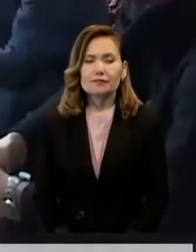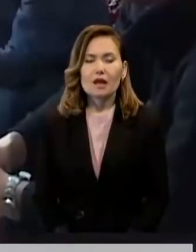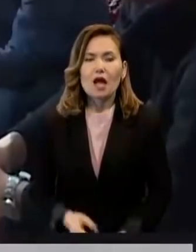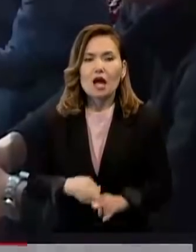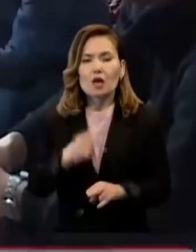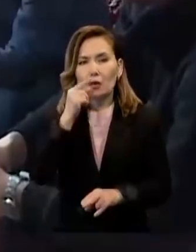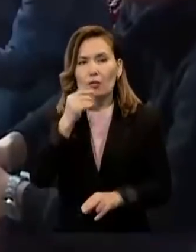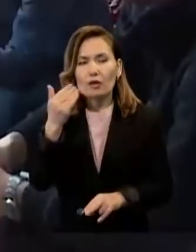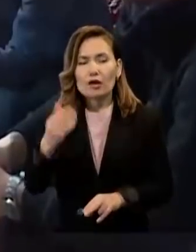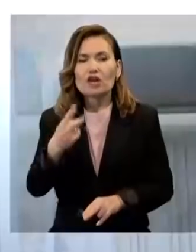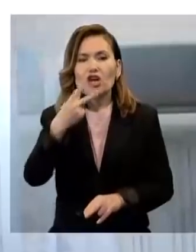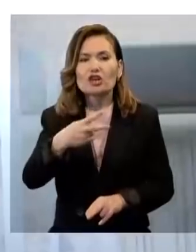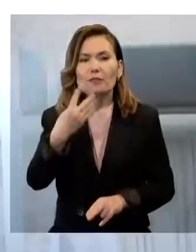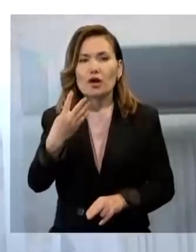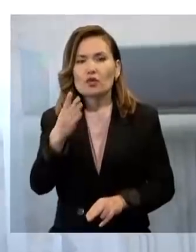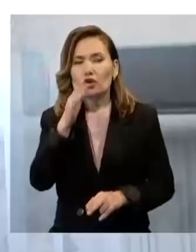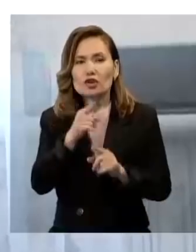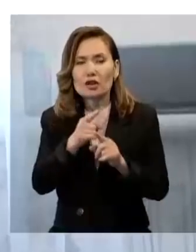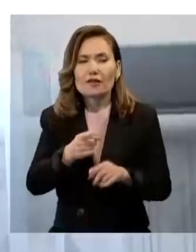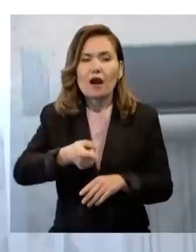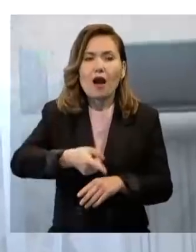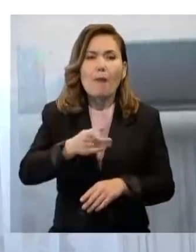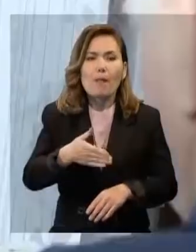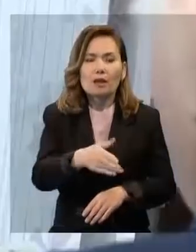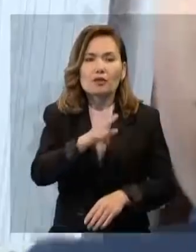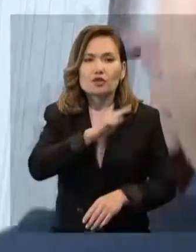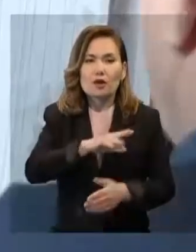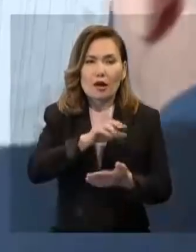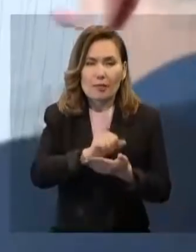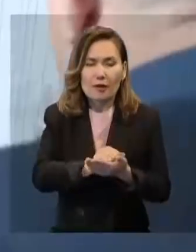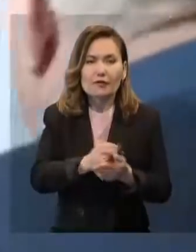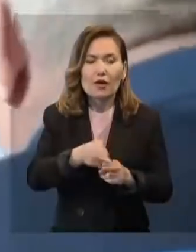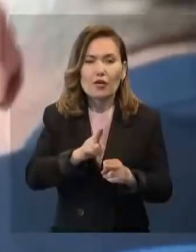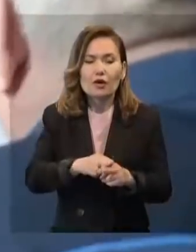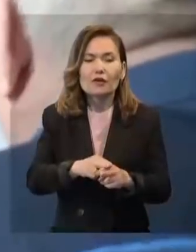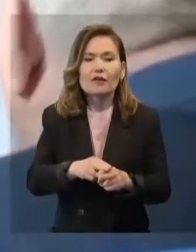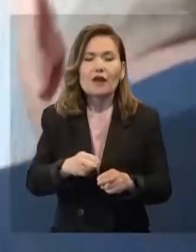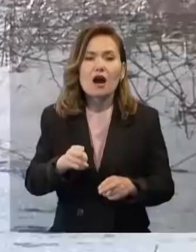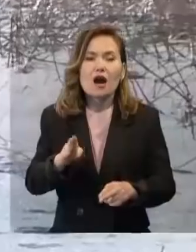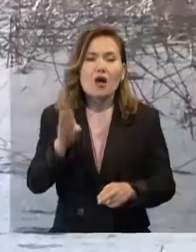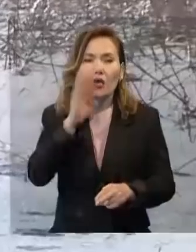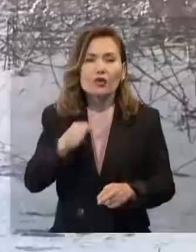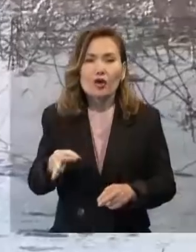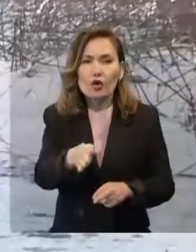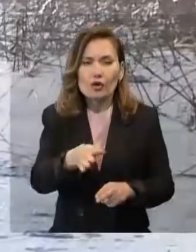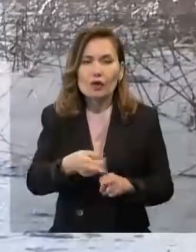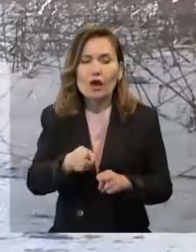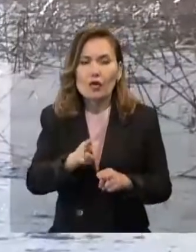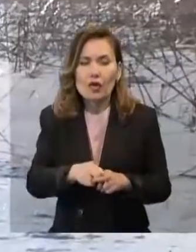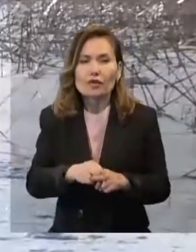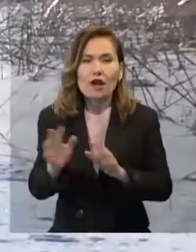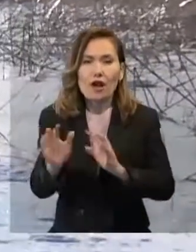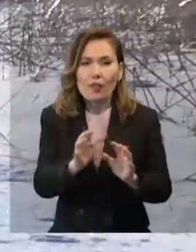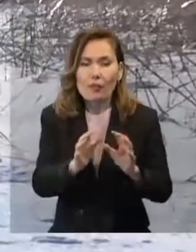Владимир Гуськов 24 жылдан бері балықшылықпен айналысады. Сол ширек ғасыр бойы жалғалған океан деп аталатын көлдің күтім бабына